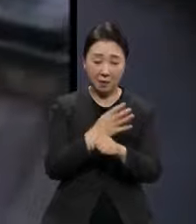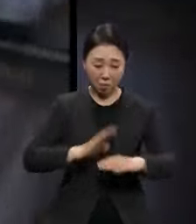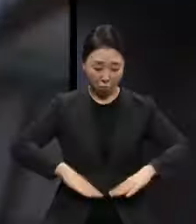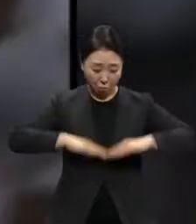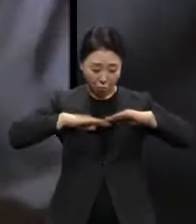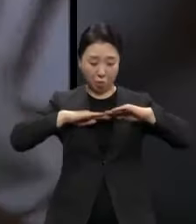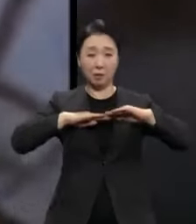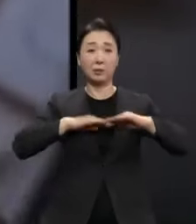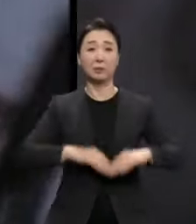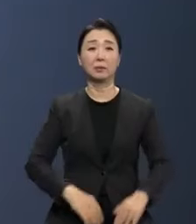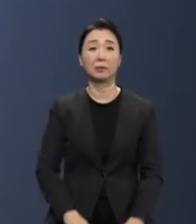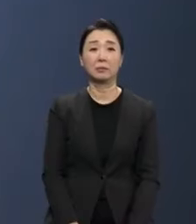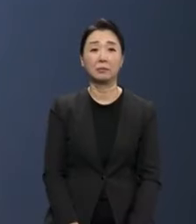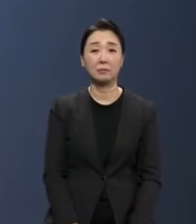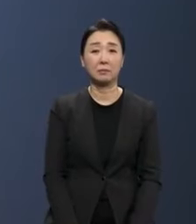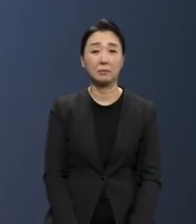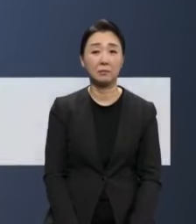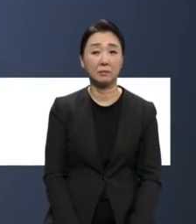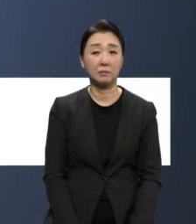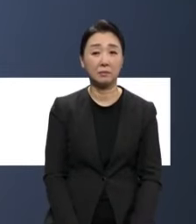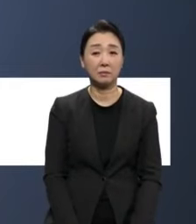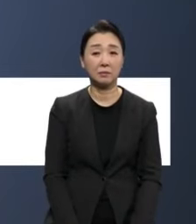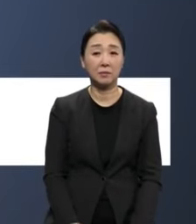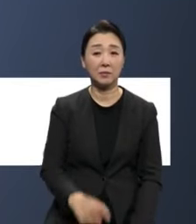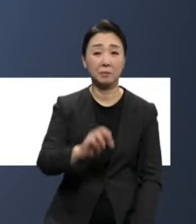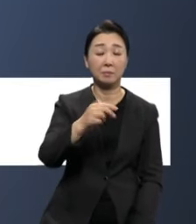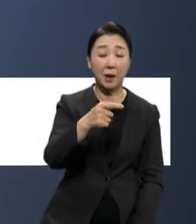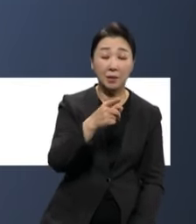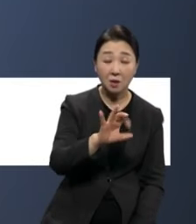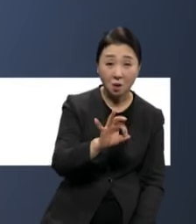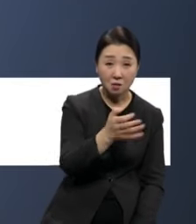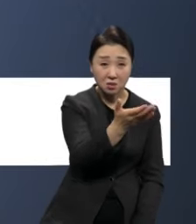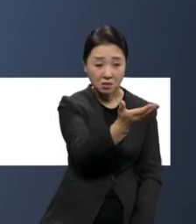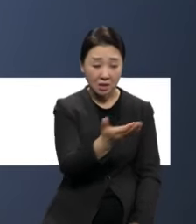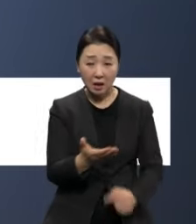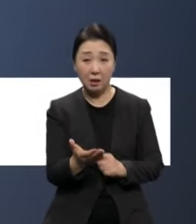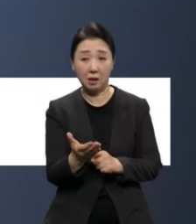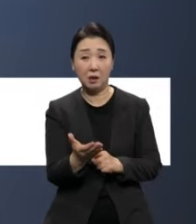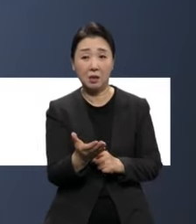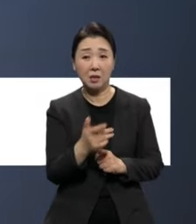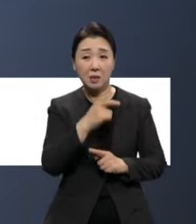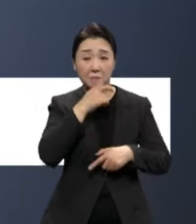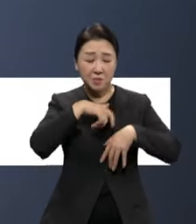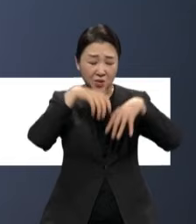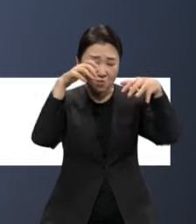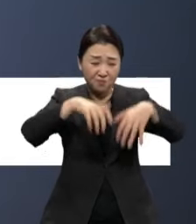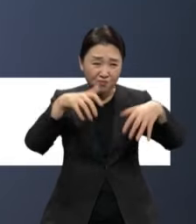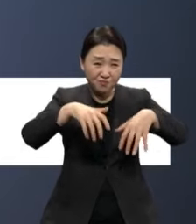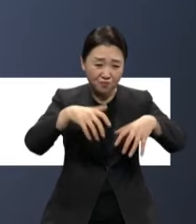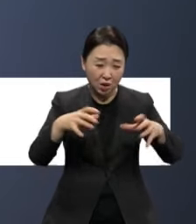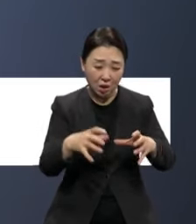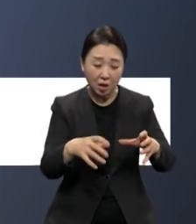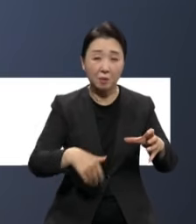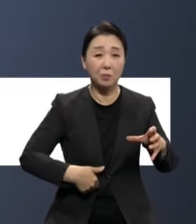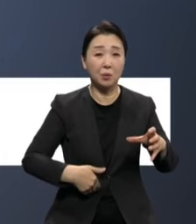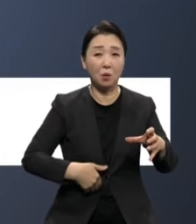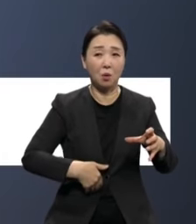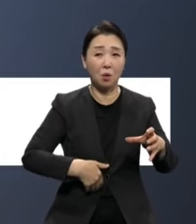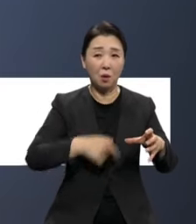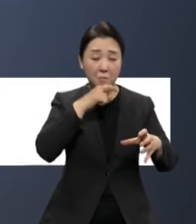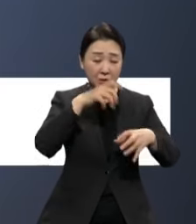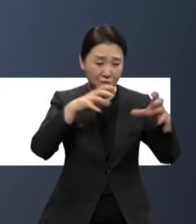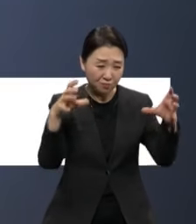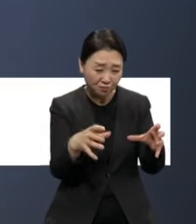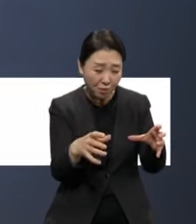높이까지 차올랐습니다 망경 강이라는 데에서 큰 강이 빗물을 받아줘야 되는데네 받아주지를